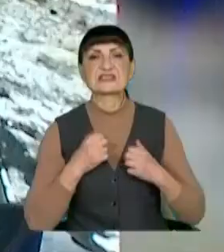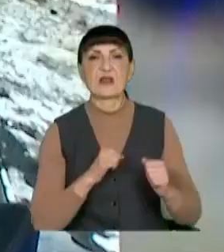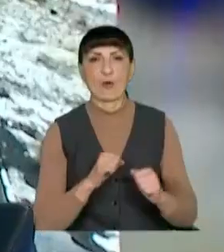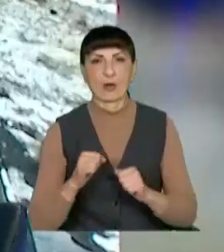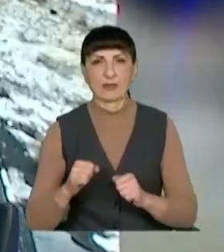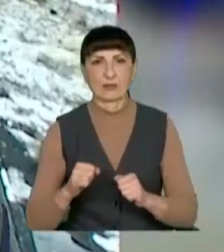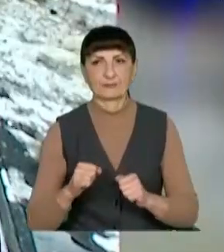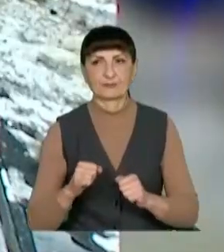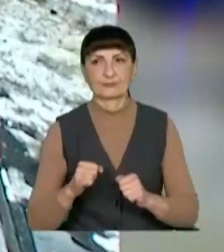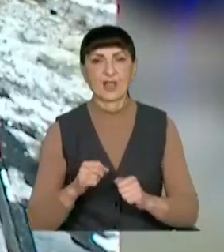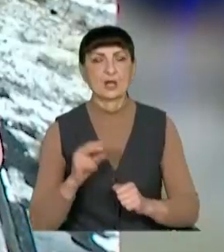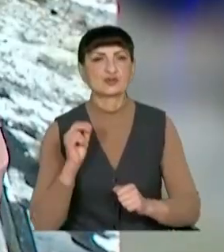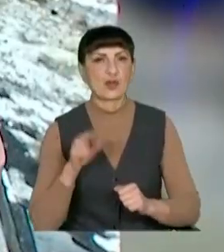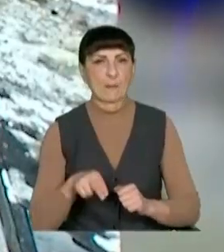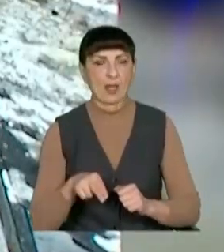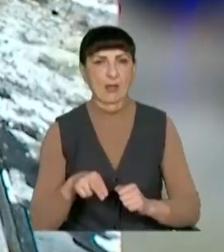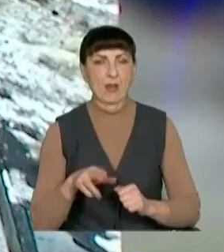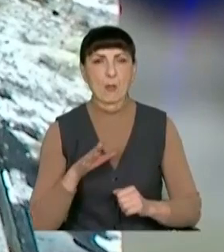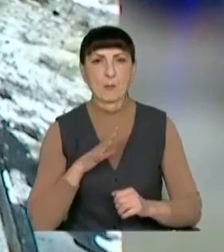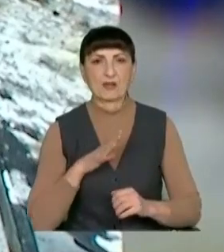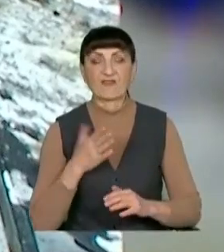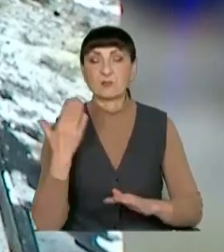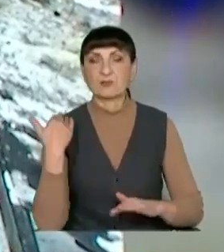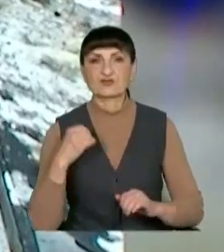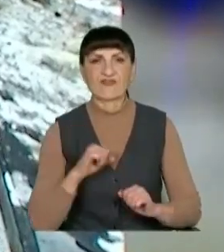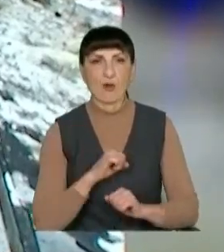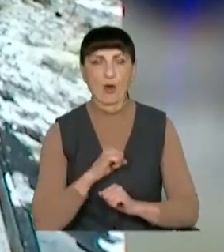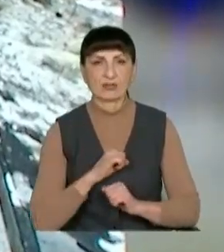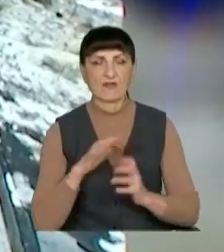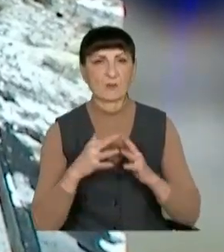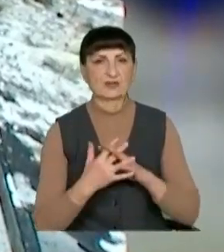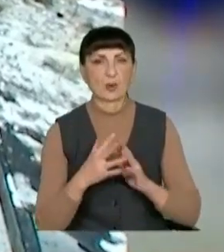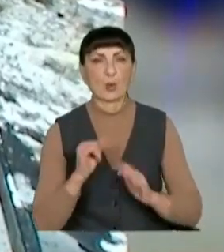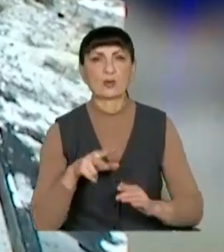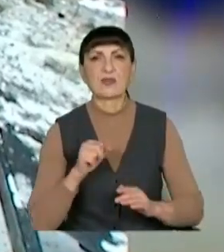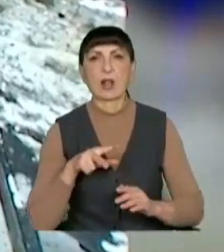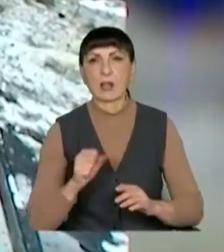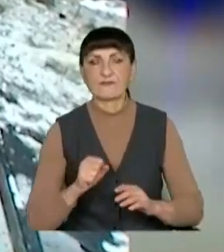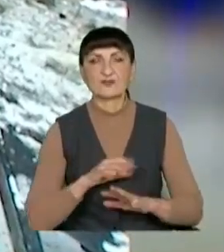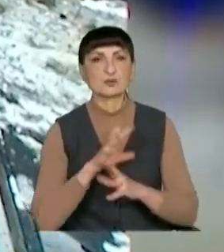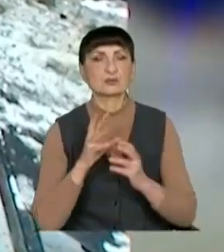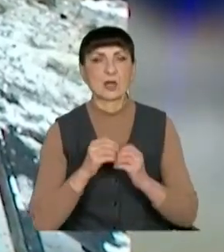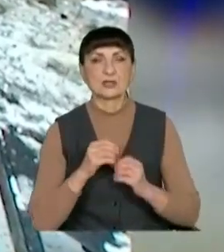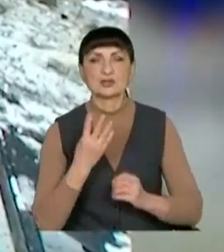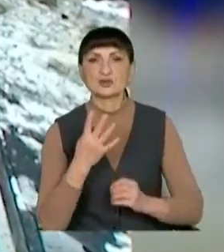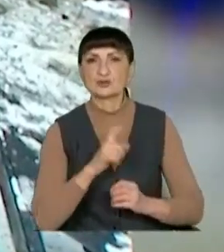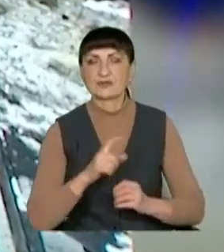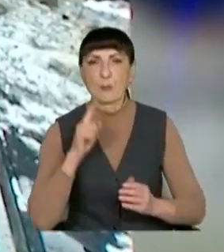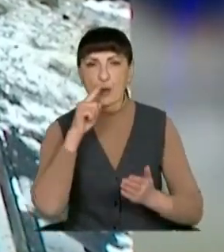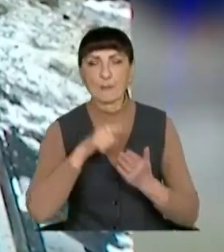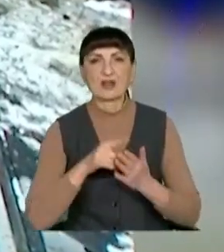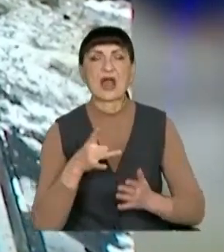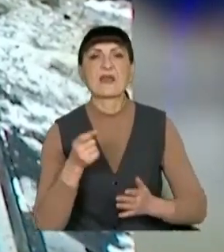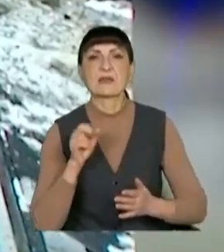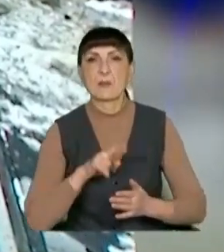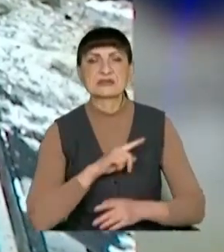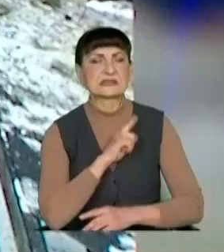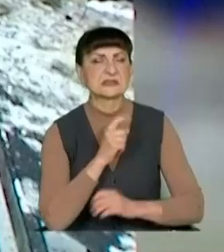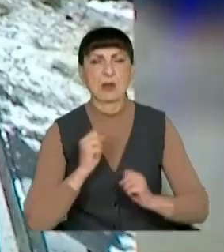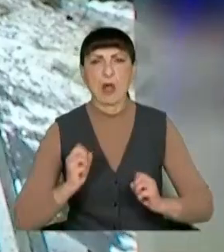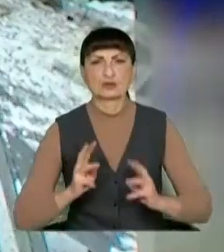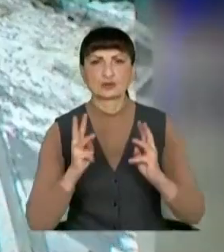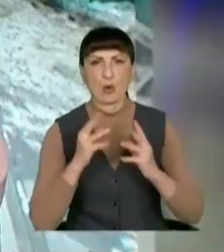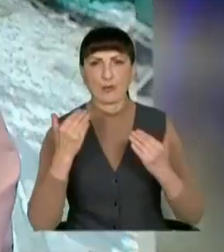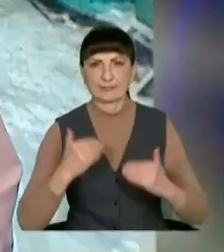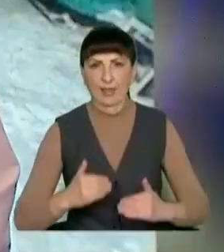здравоохранения. ЧП, напомню, произошло в минувшие выходные в поселке Гульдала. В результате 4 человека попали в реанимацию с сильными ожогами